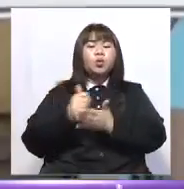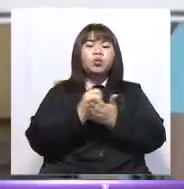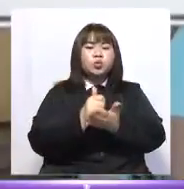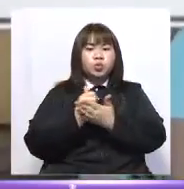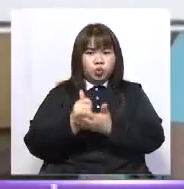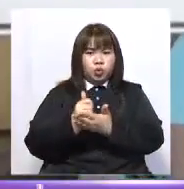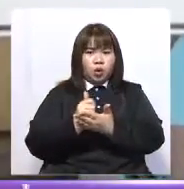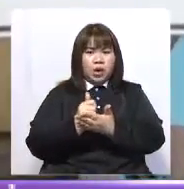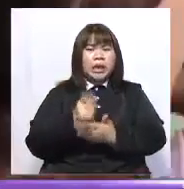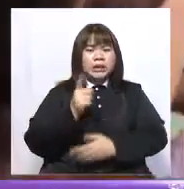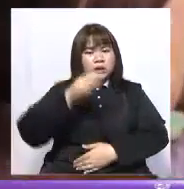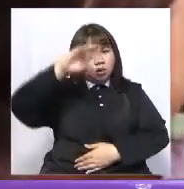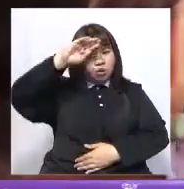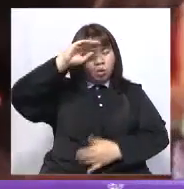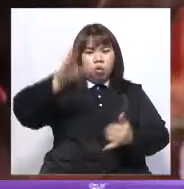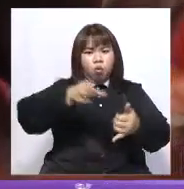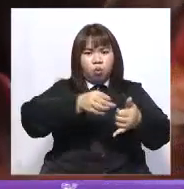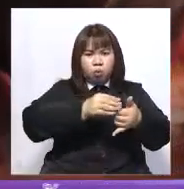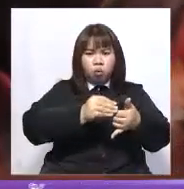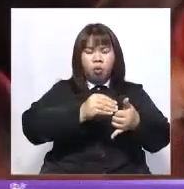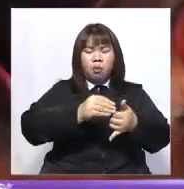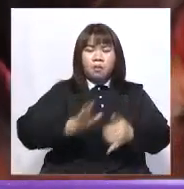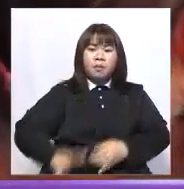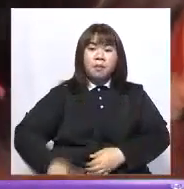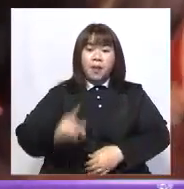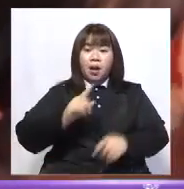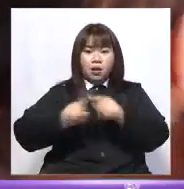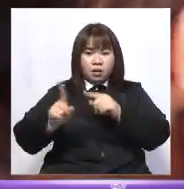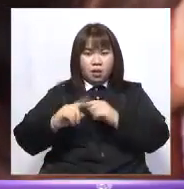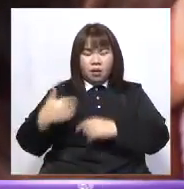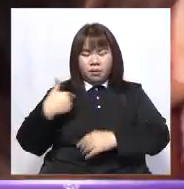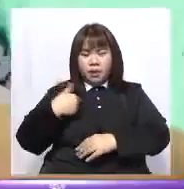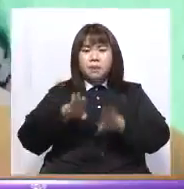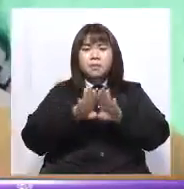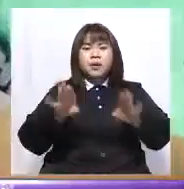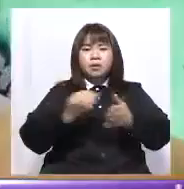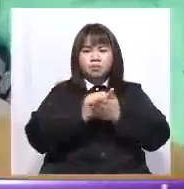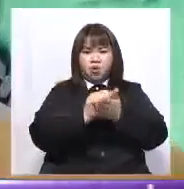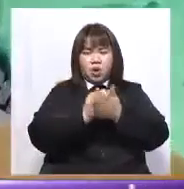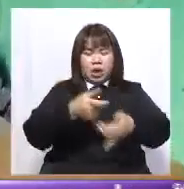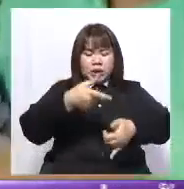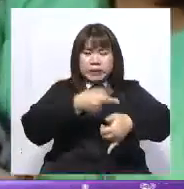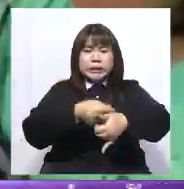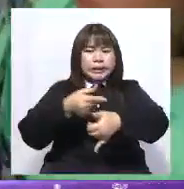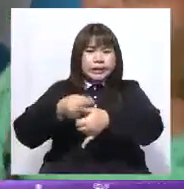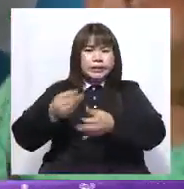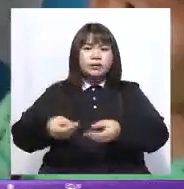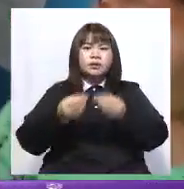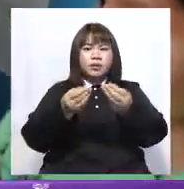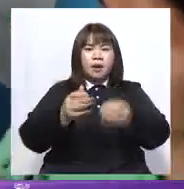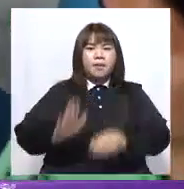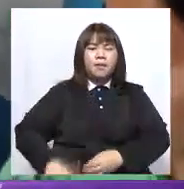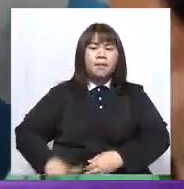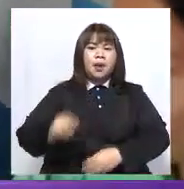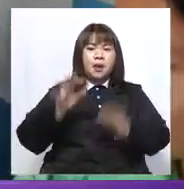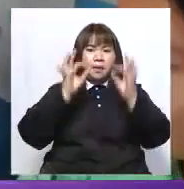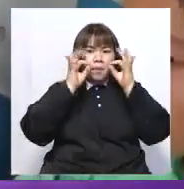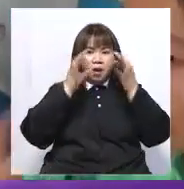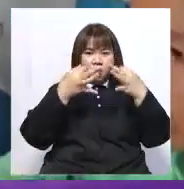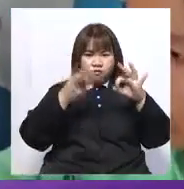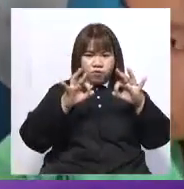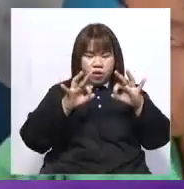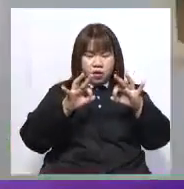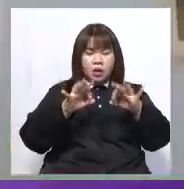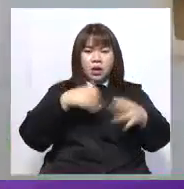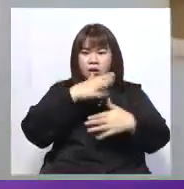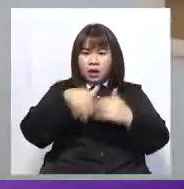ฐหลังจากที่โรคพิษสุนัขบ้ากำลังระบาดหนักในช่วงนี้นะครับก็มีการเปิดให้บริการฉีดวัคซีนพิษสุนัขบ้าให้กับหมาและก็แมวฟรีจำนวน